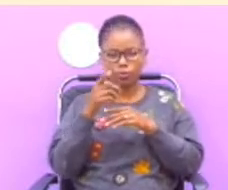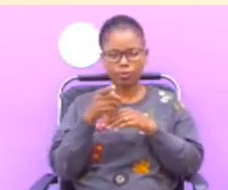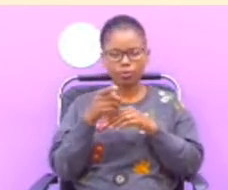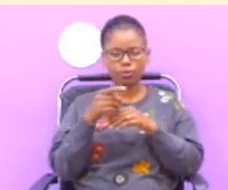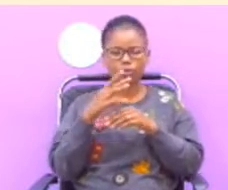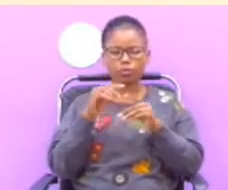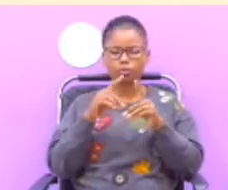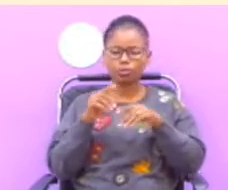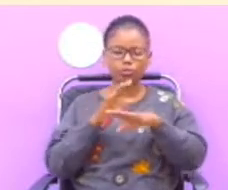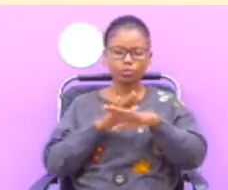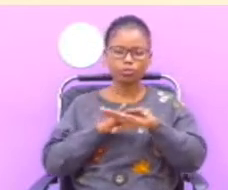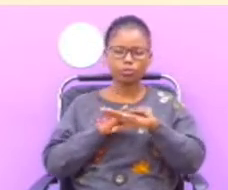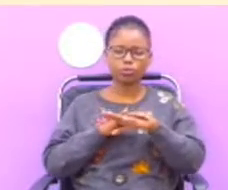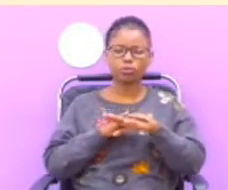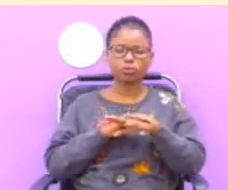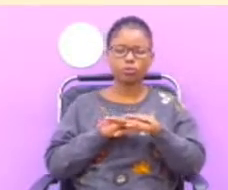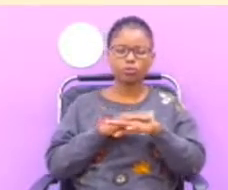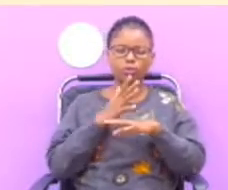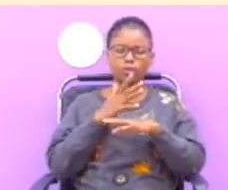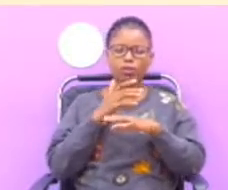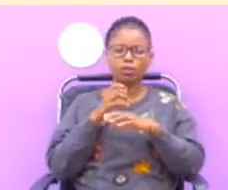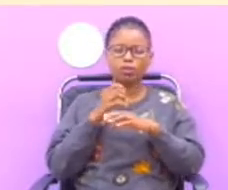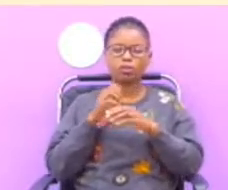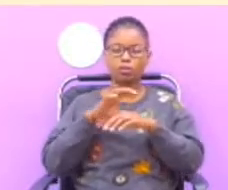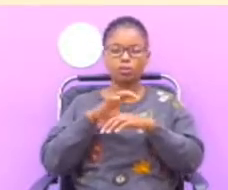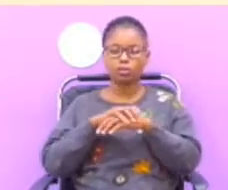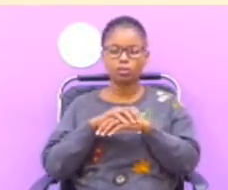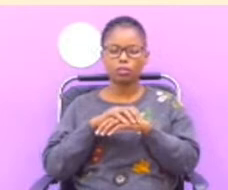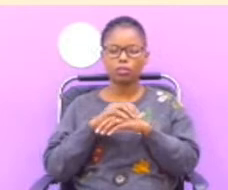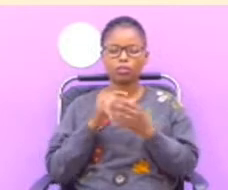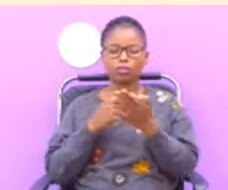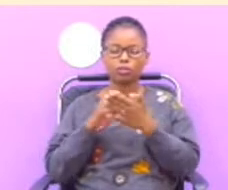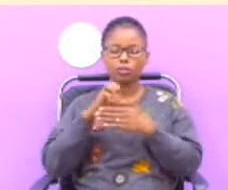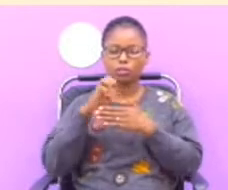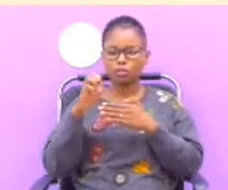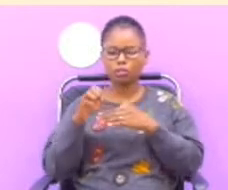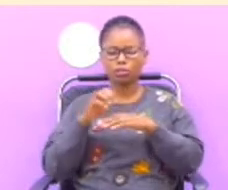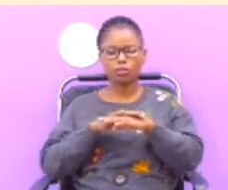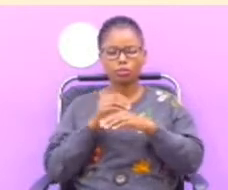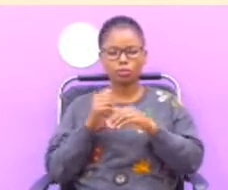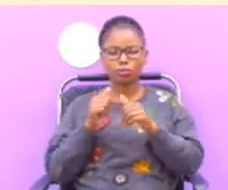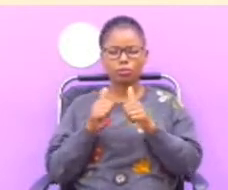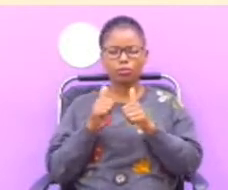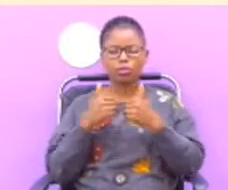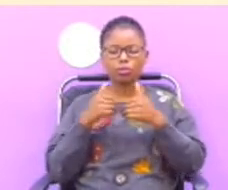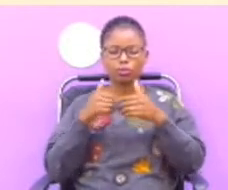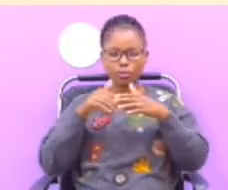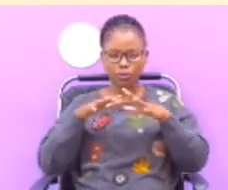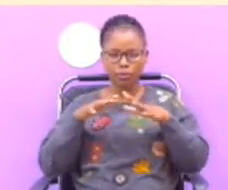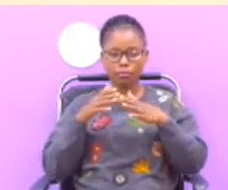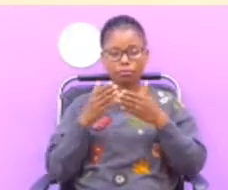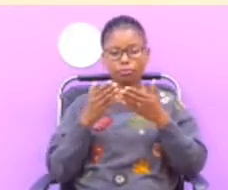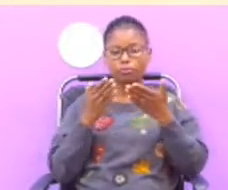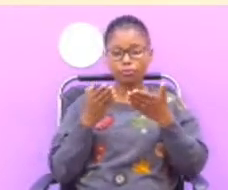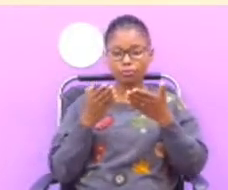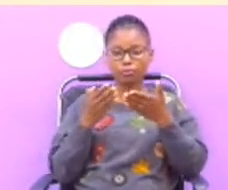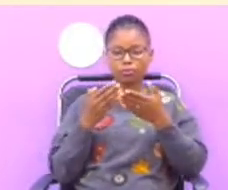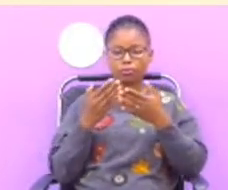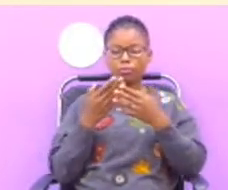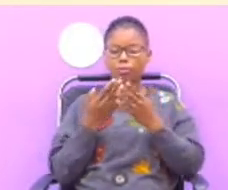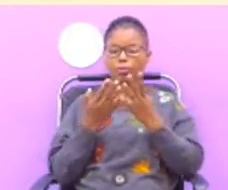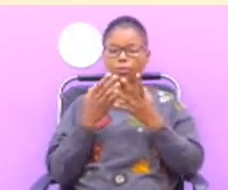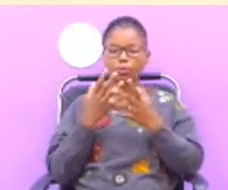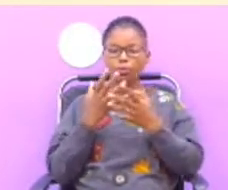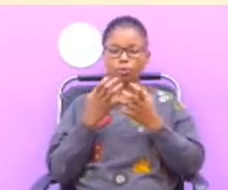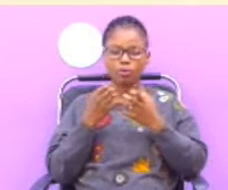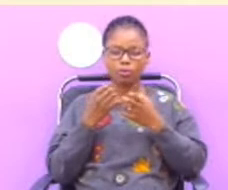maũndũ mega noge na wikendi njega ĩna kĩrathimo wĩ hau na no wende kũnengera na mũtũrĩre waku kũrĩ Mwathani